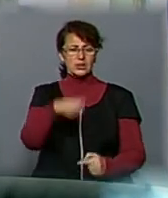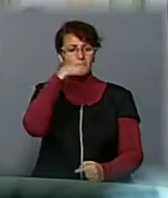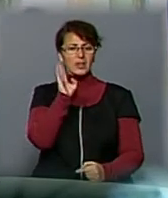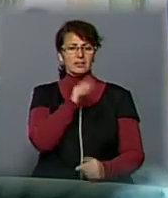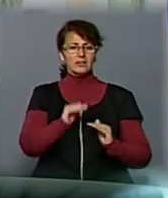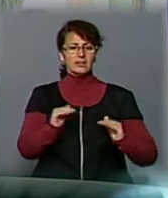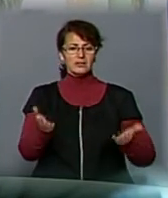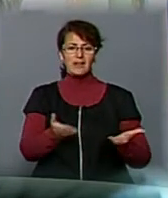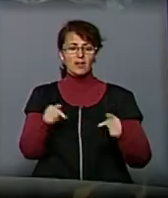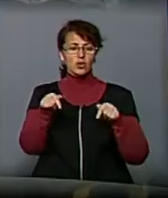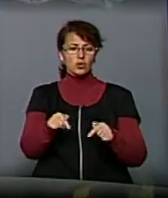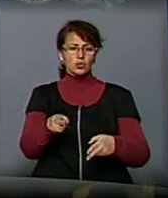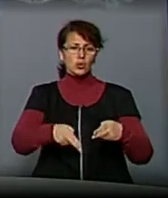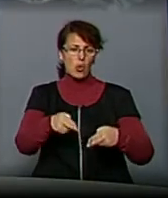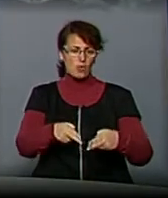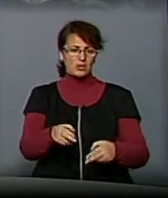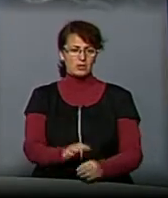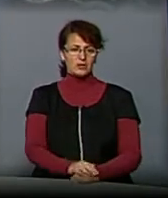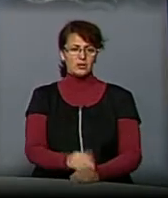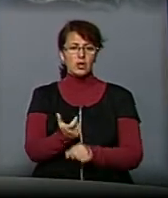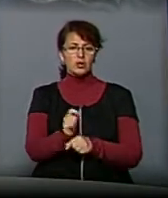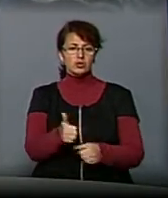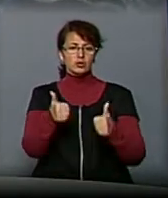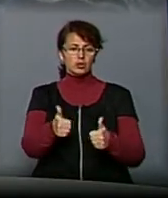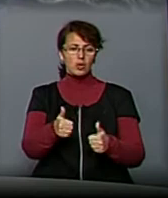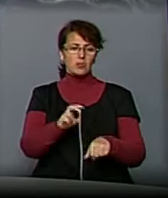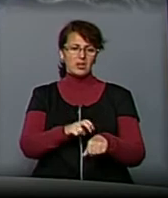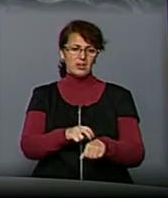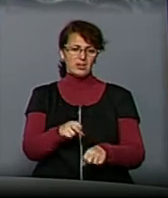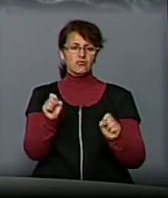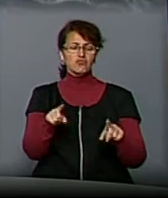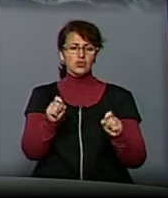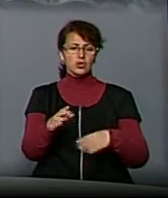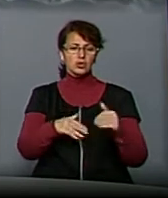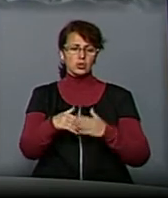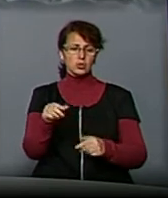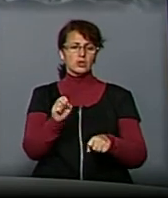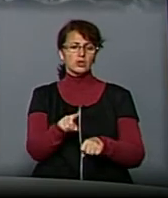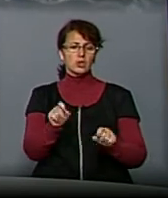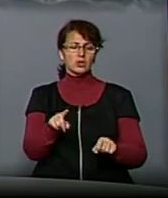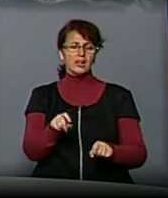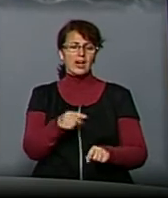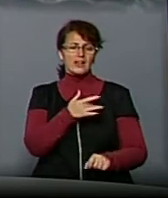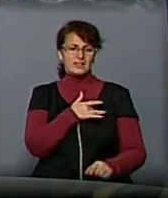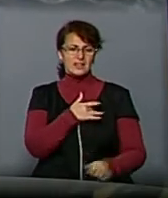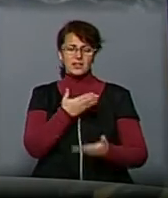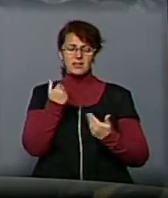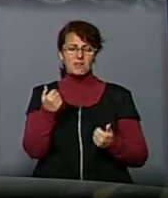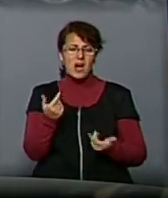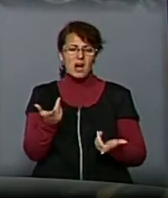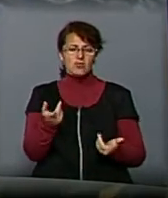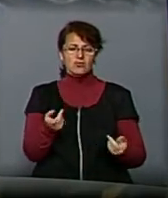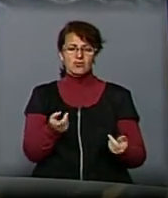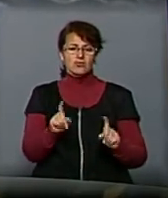яких тут прооперували. Дуже добрі лікарі, золоті руки, золоте серце. Тут не маю до чого